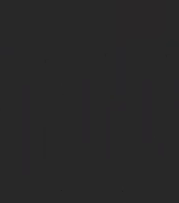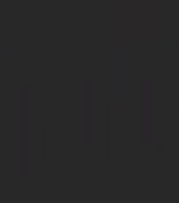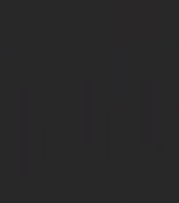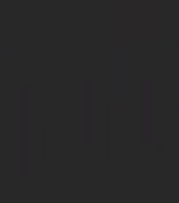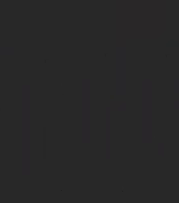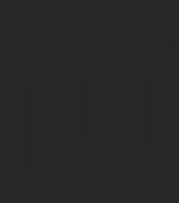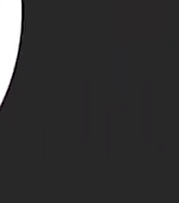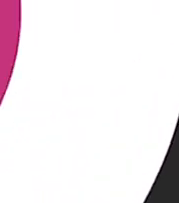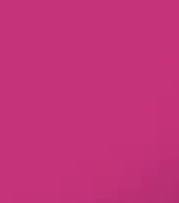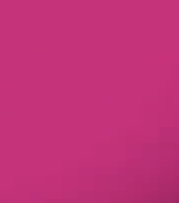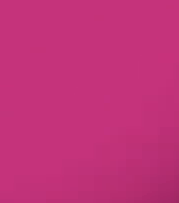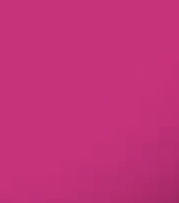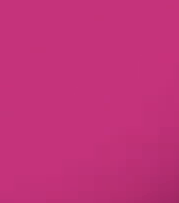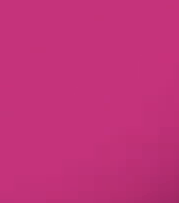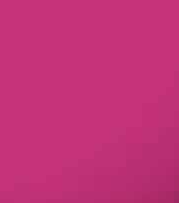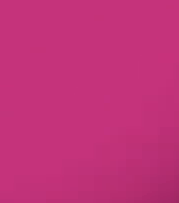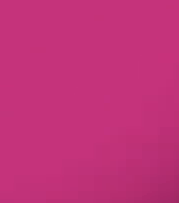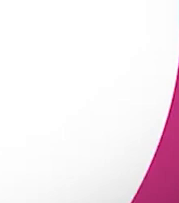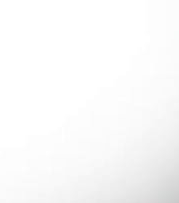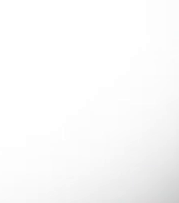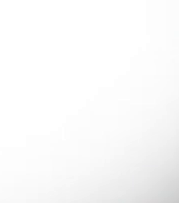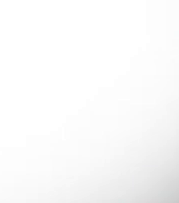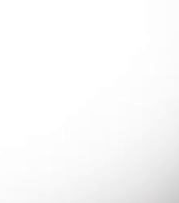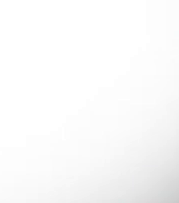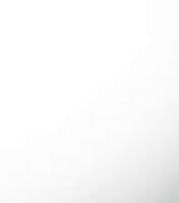Re, viss ēters ir te!